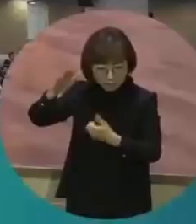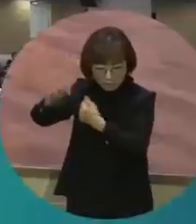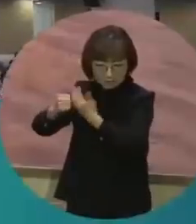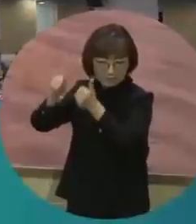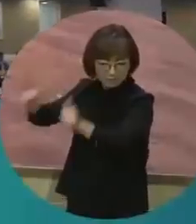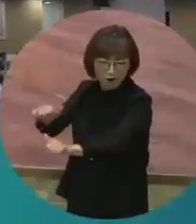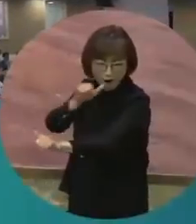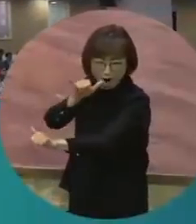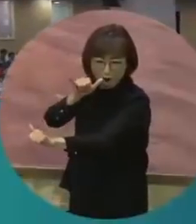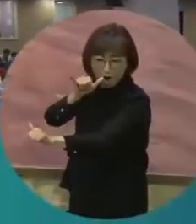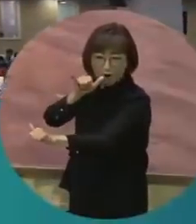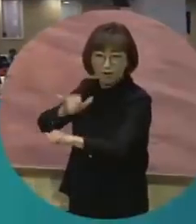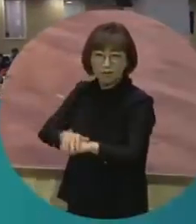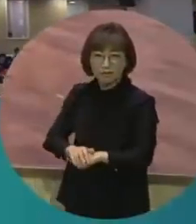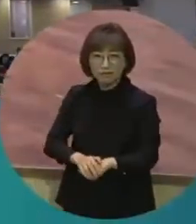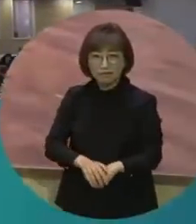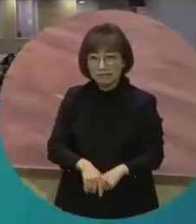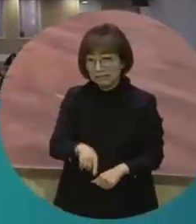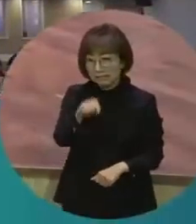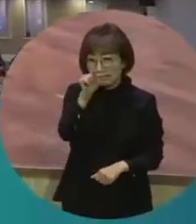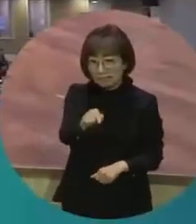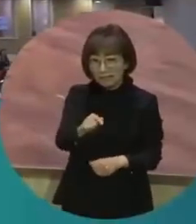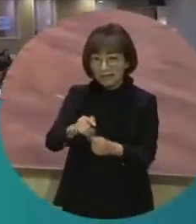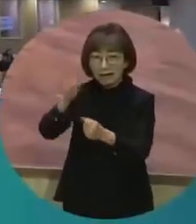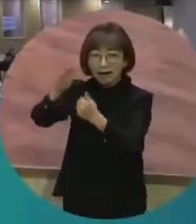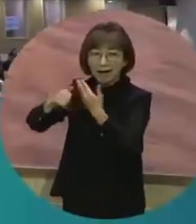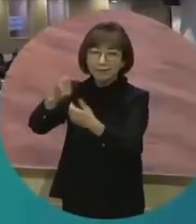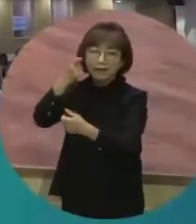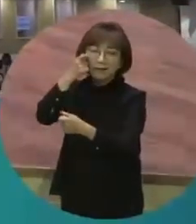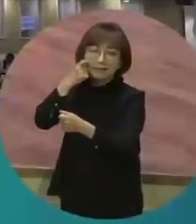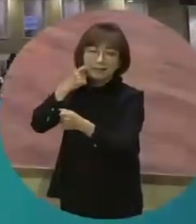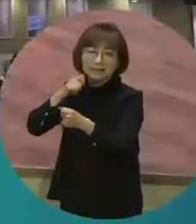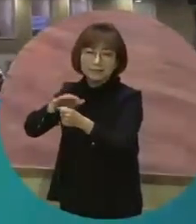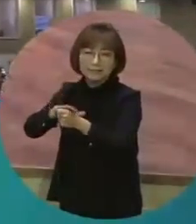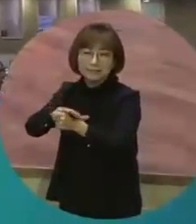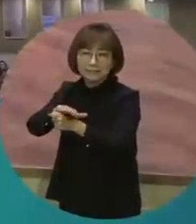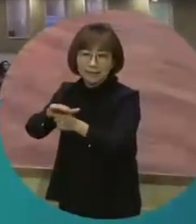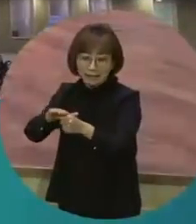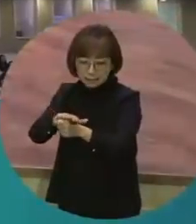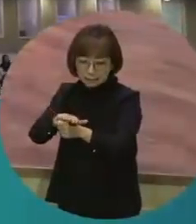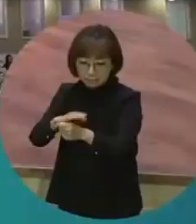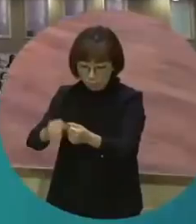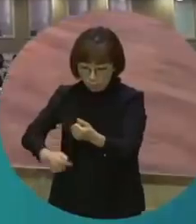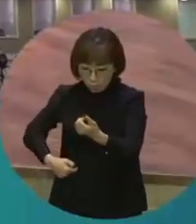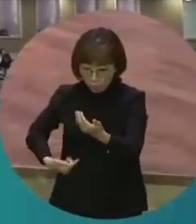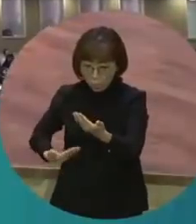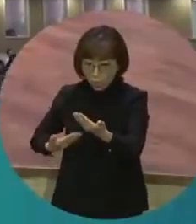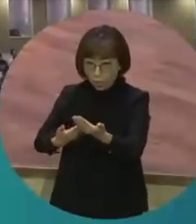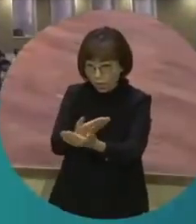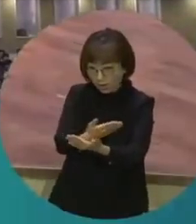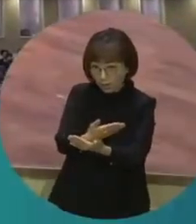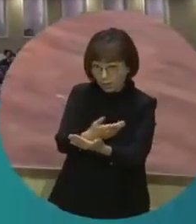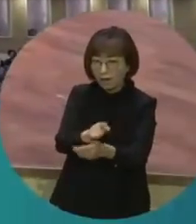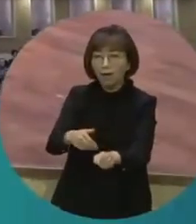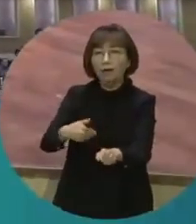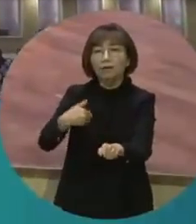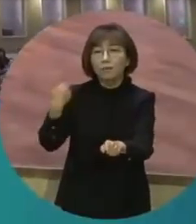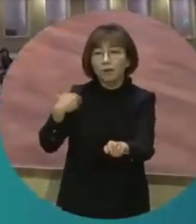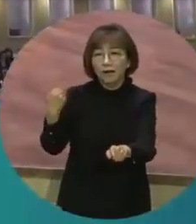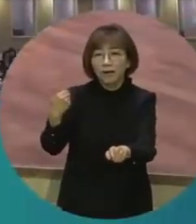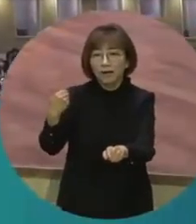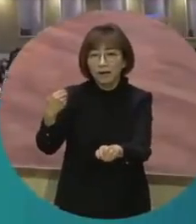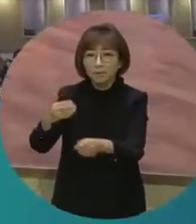피할 줄로 생각하느냐? 혹 너가 하나님의 인자하심이 너를 인하여 회개하게 하심을 알지 못하여 그의